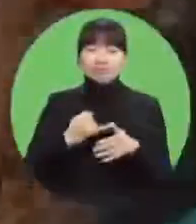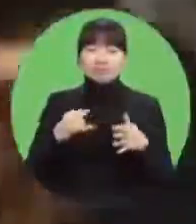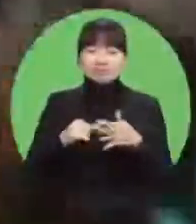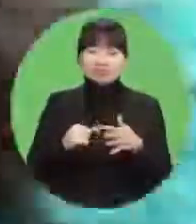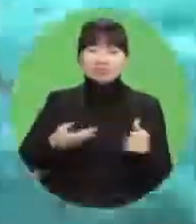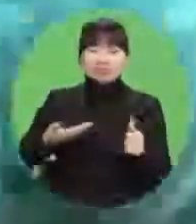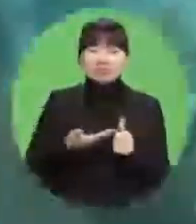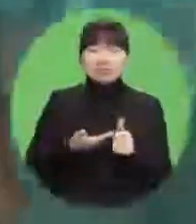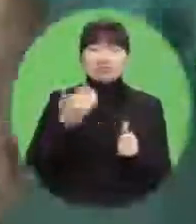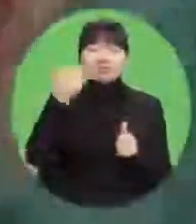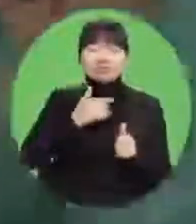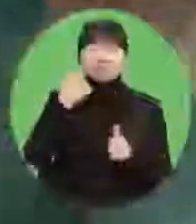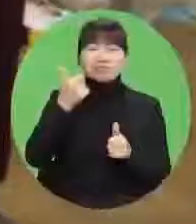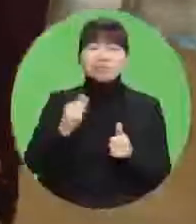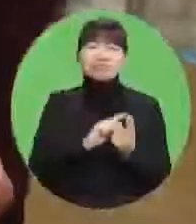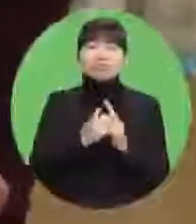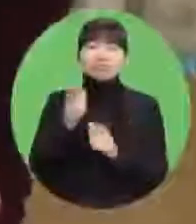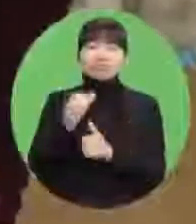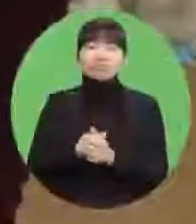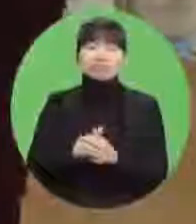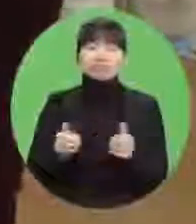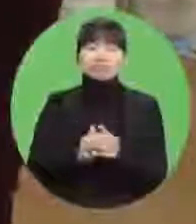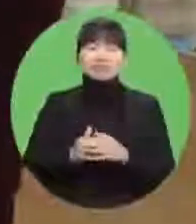먹이기도 오늘은 아빠가 대신합니다.